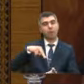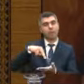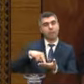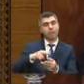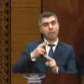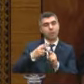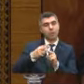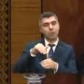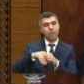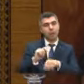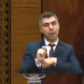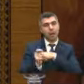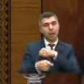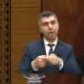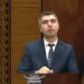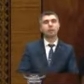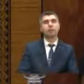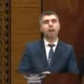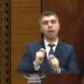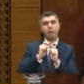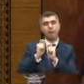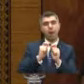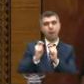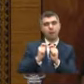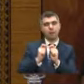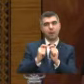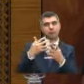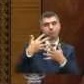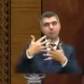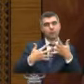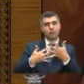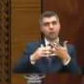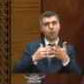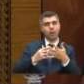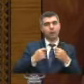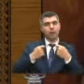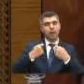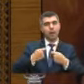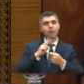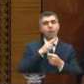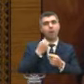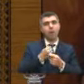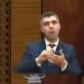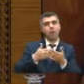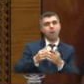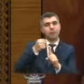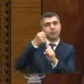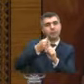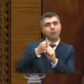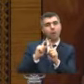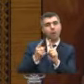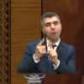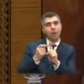باسم الفريق الحركي لمناقشة مضامين العرض الذي تقدمتم به حول أولويات السياسة الحكومية،